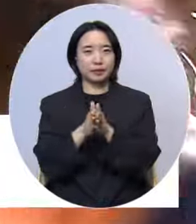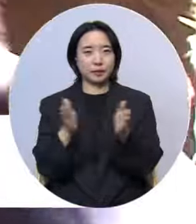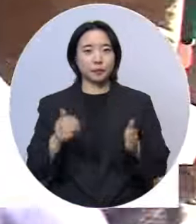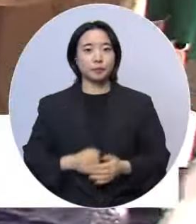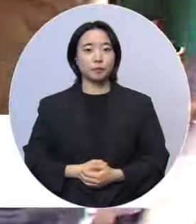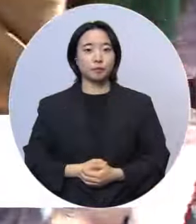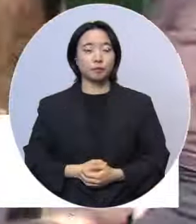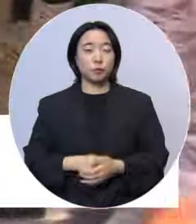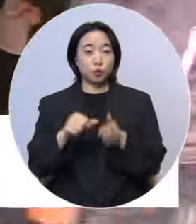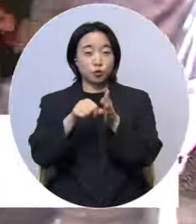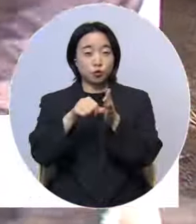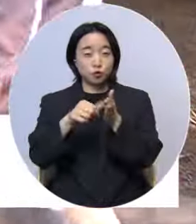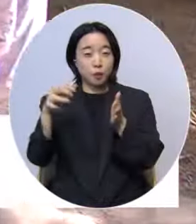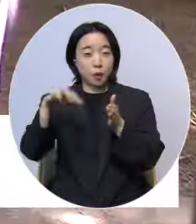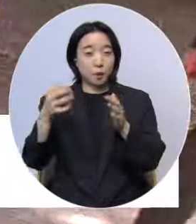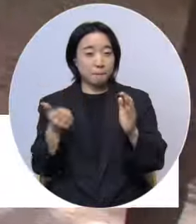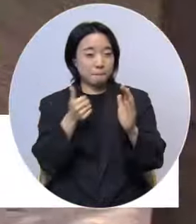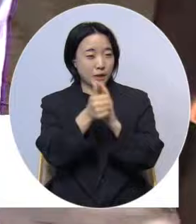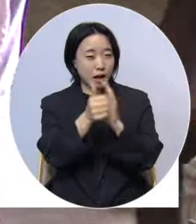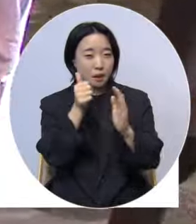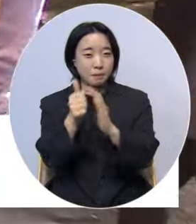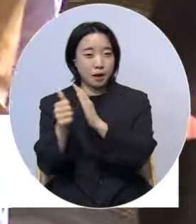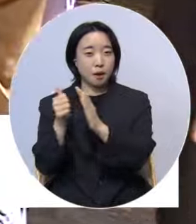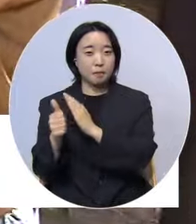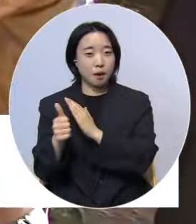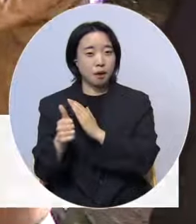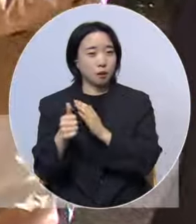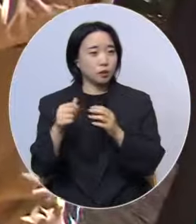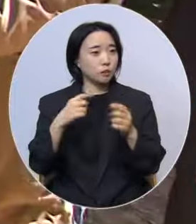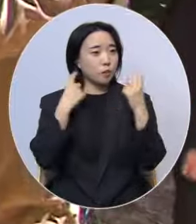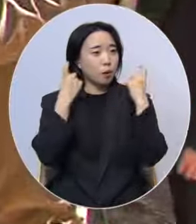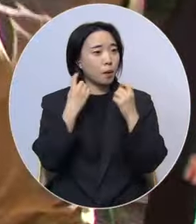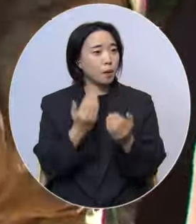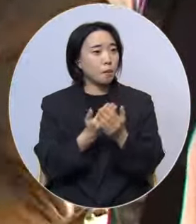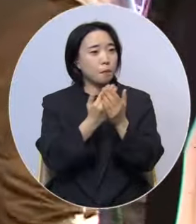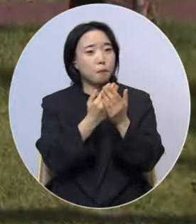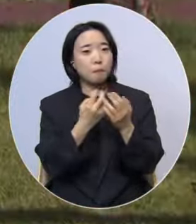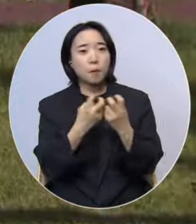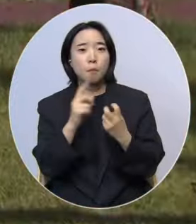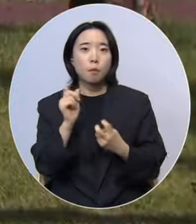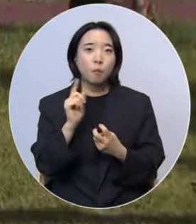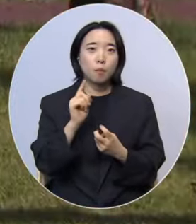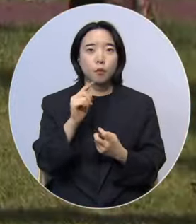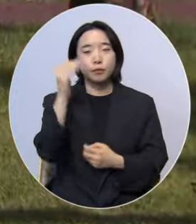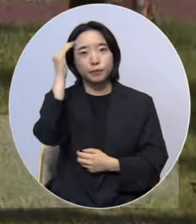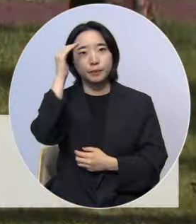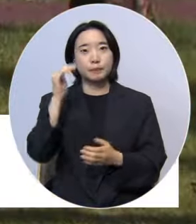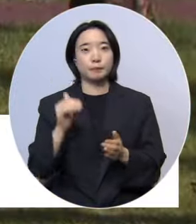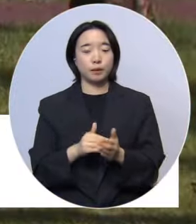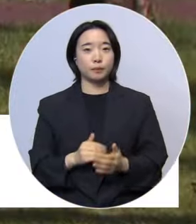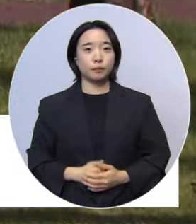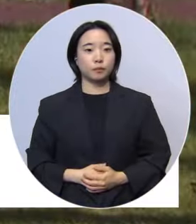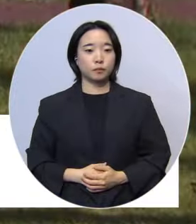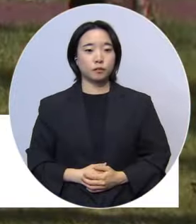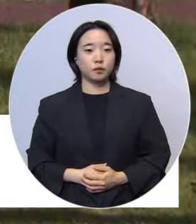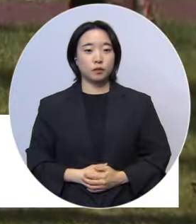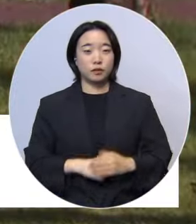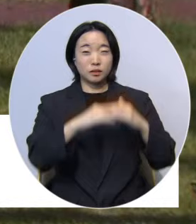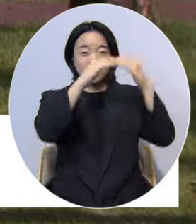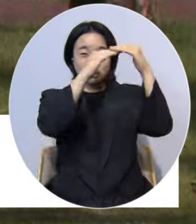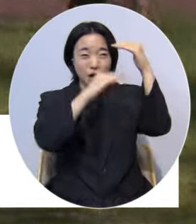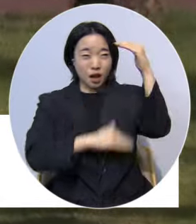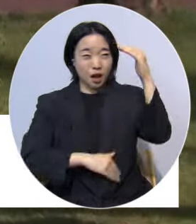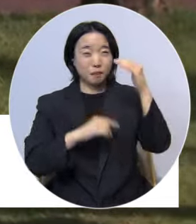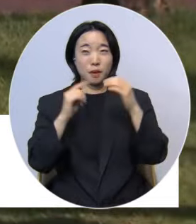거고 남부권 광역관광 개발 현장을 점검하는 등 지역을 둘러봤습니다 분명히 효과가 있을 거라고